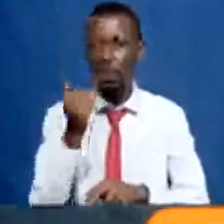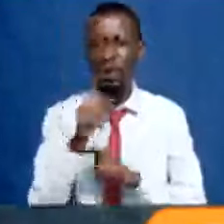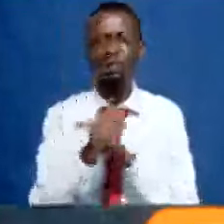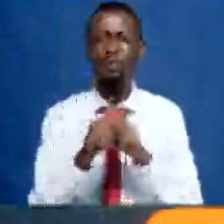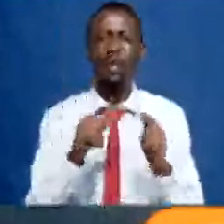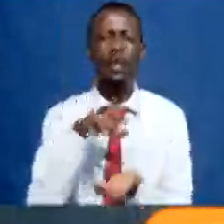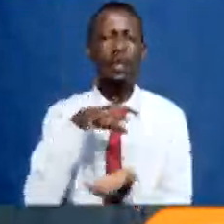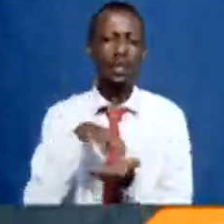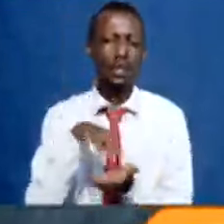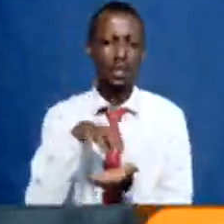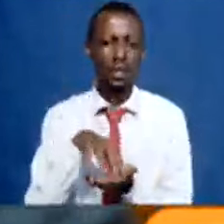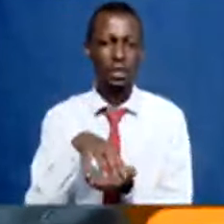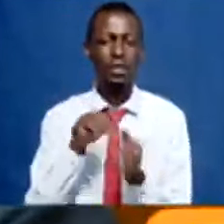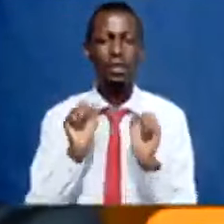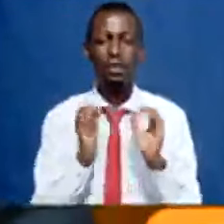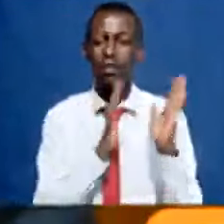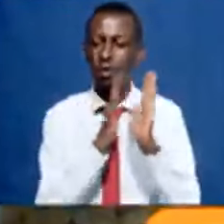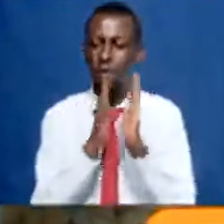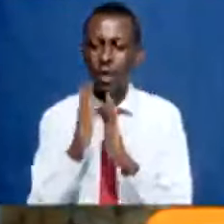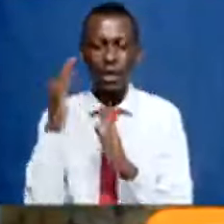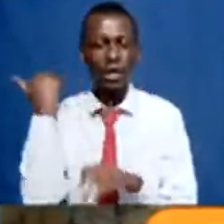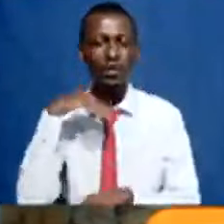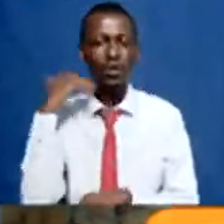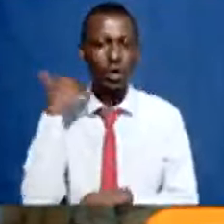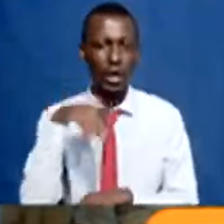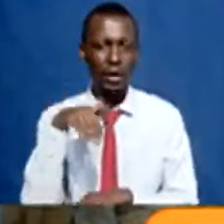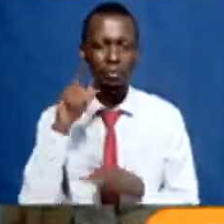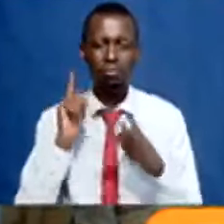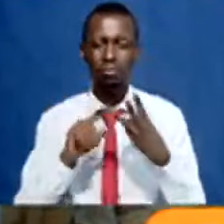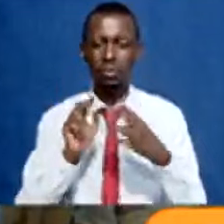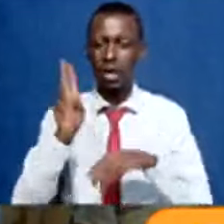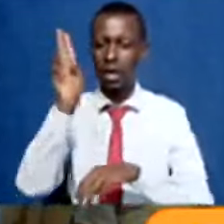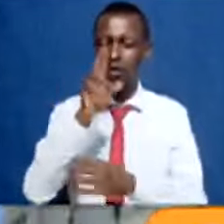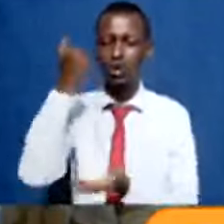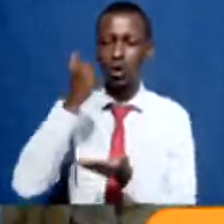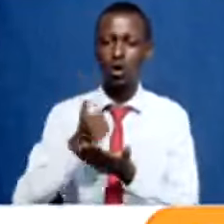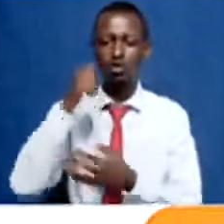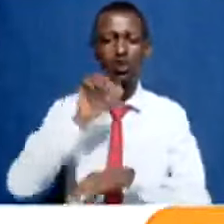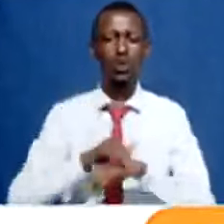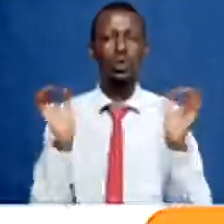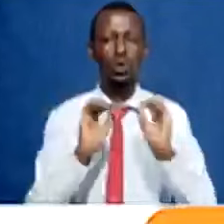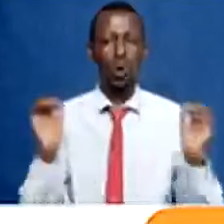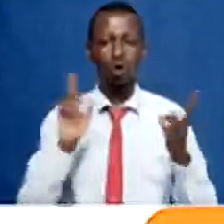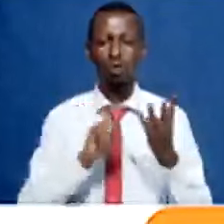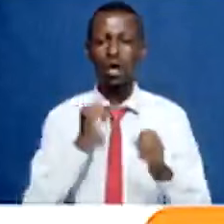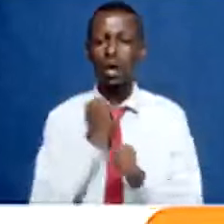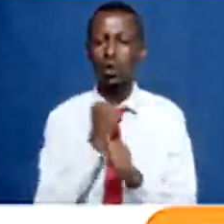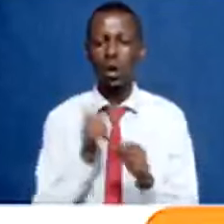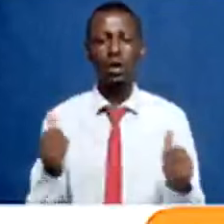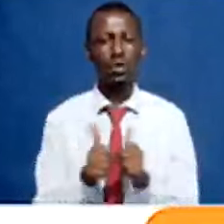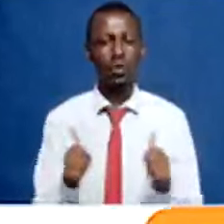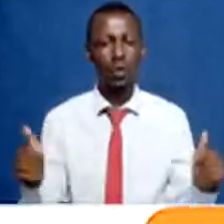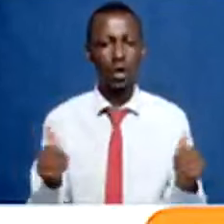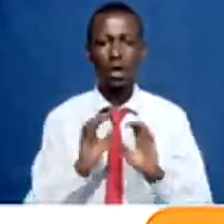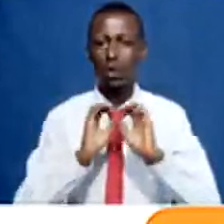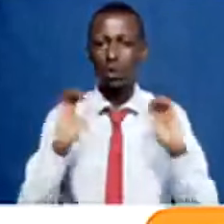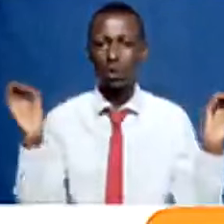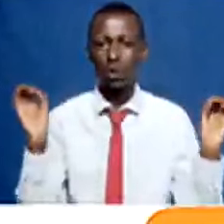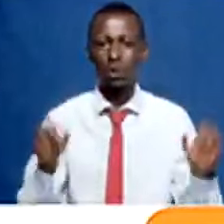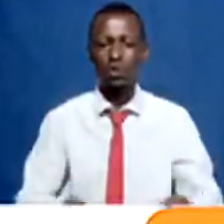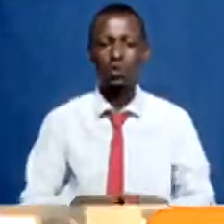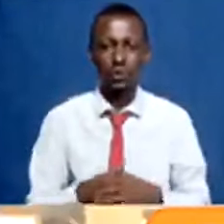mauaji, njama ya kutekeleza uhalifu, matumizi mabaya ya ofisi pamoja na utepetevu. There are a lot of debris